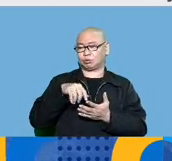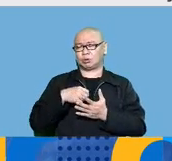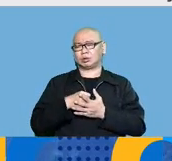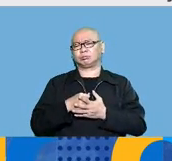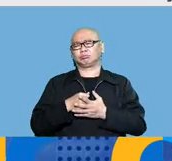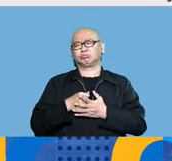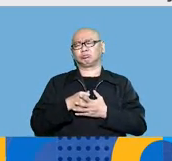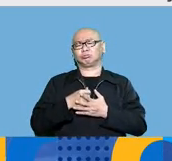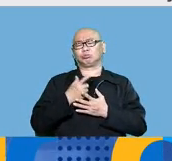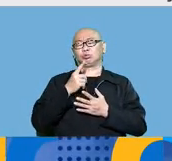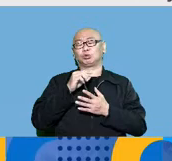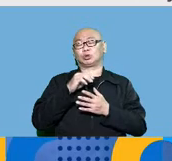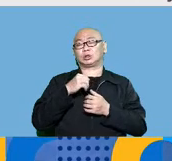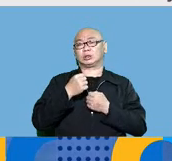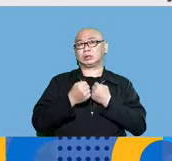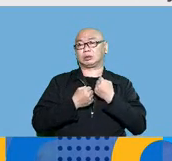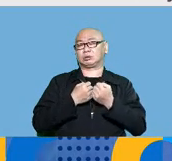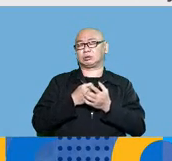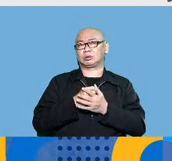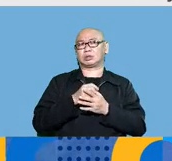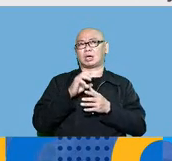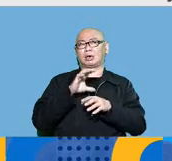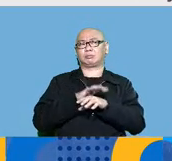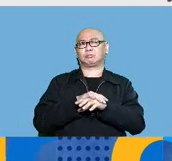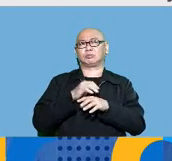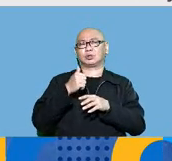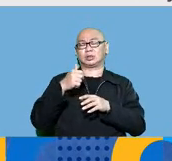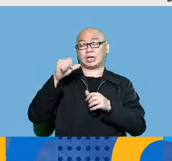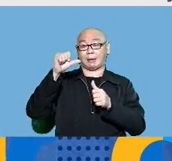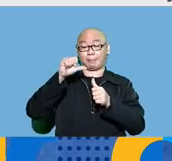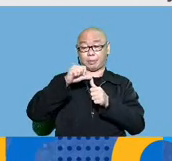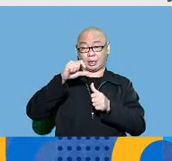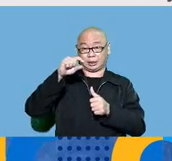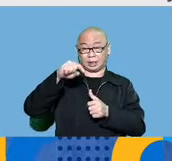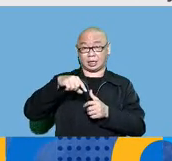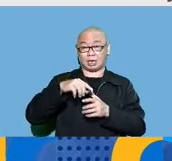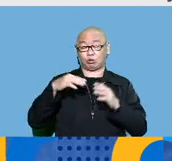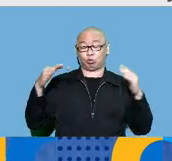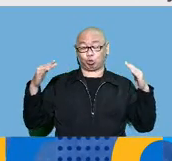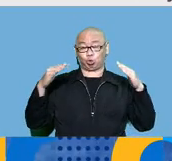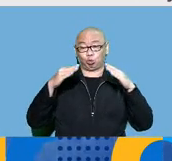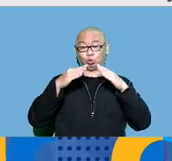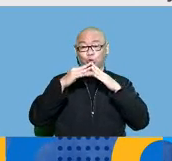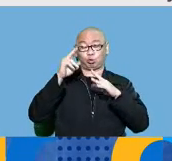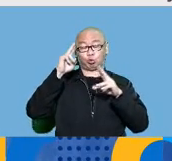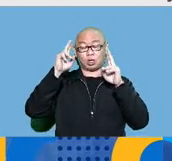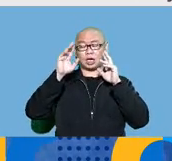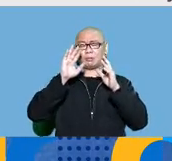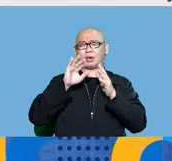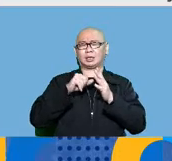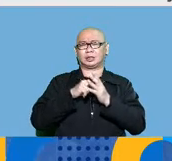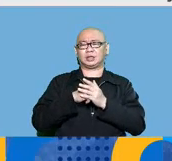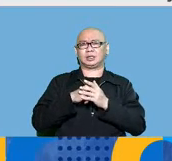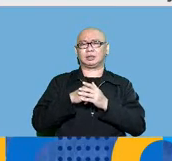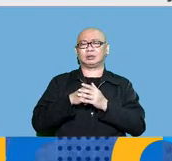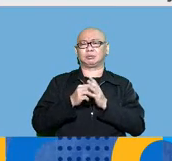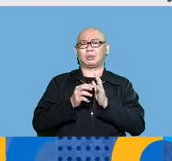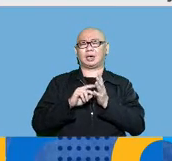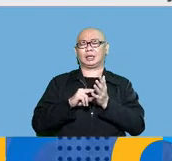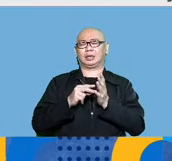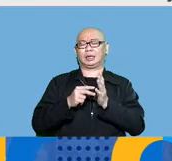oleh Dinas LHK Provinsi Jawa Tengah, dan sampai sekarang Gunung Ungaran masih diajukan sebagai